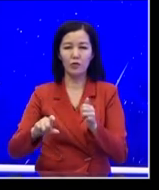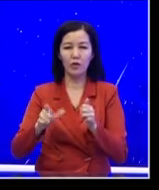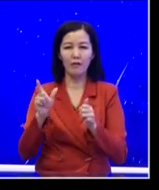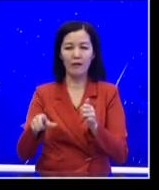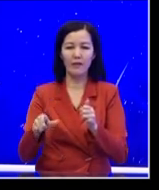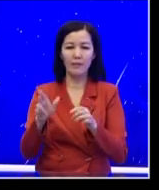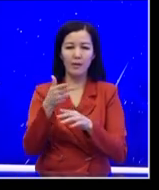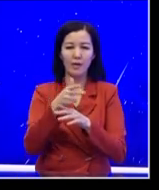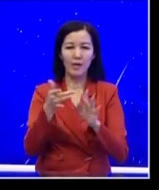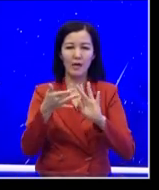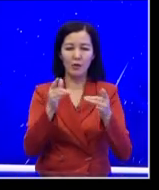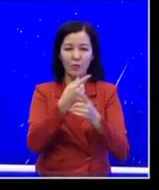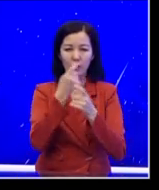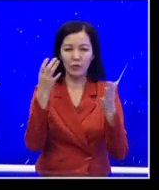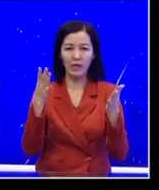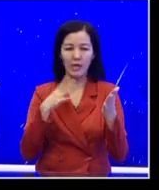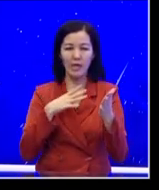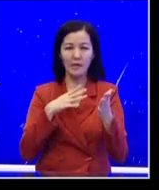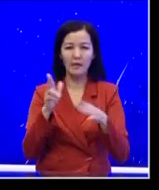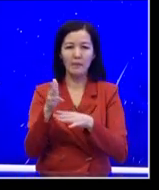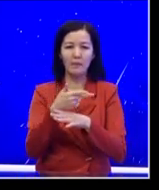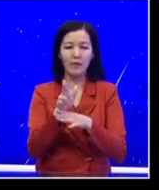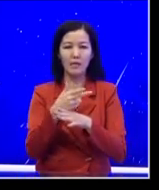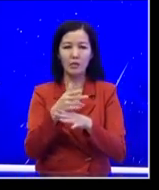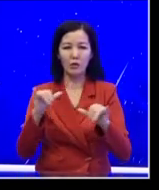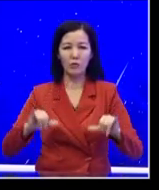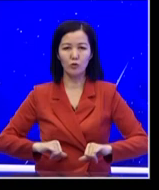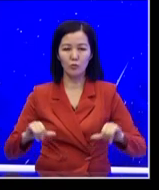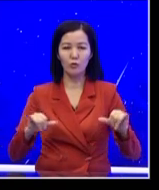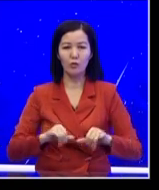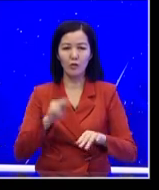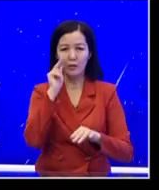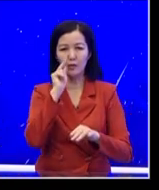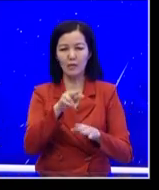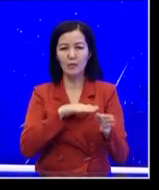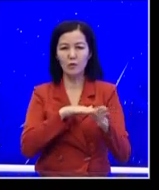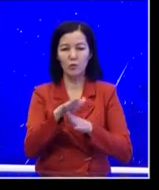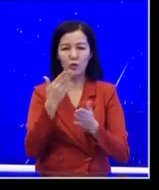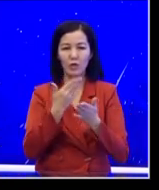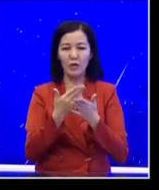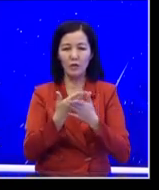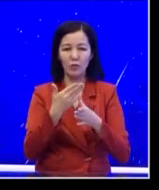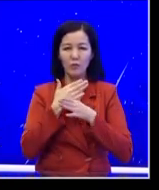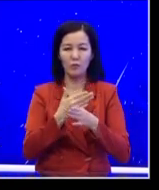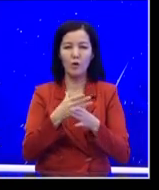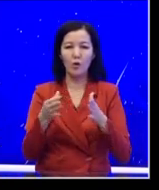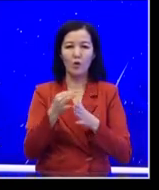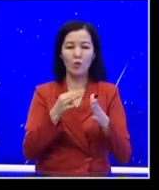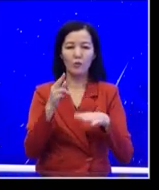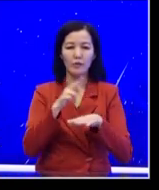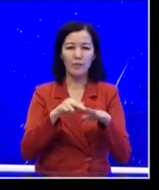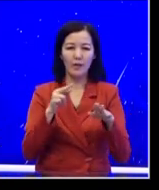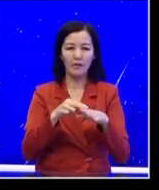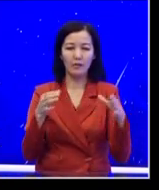түсіріп, әлеуметтік желіге жариялаған. Бұл бейне жазба құқық бұзушылардың кінәсін толық дәлелдеуге көмектескен. Облыстық